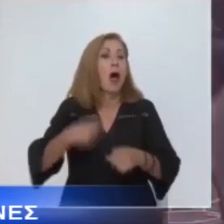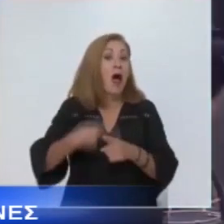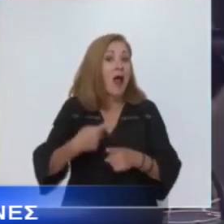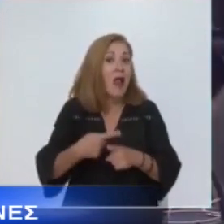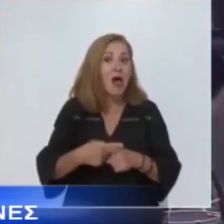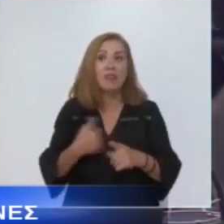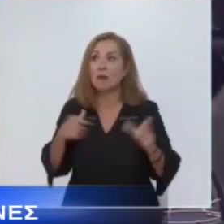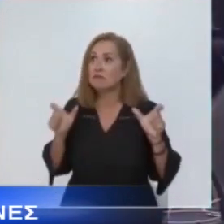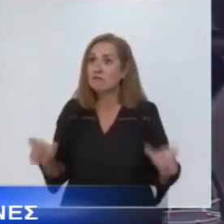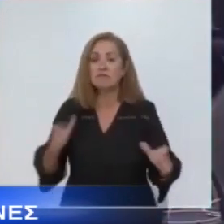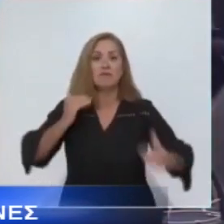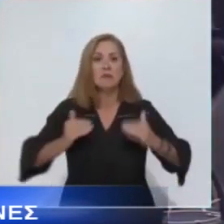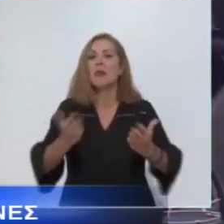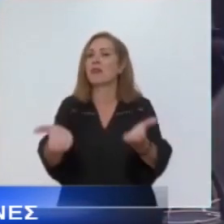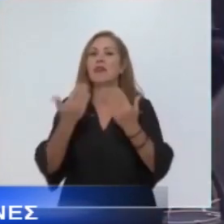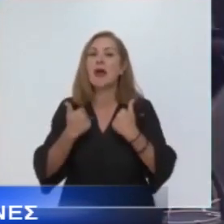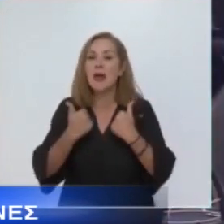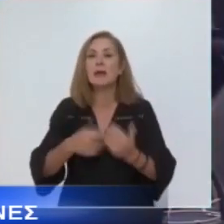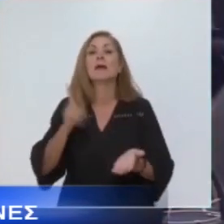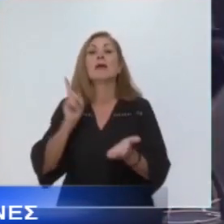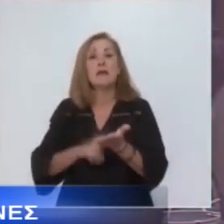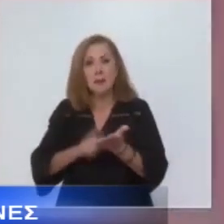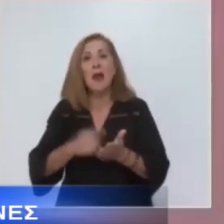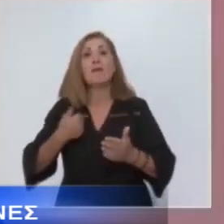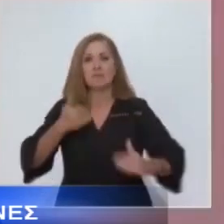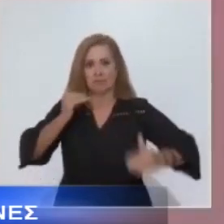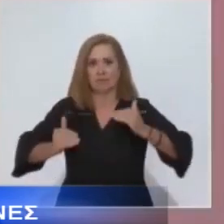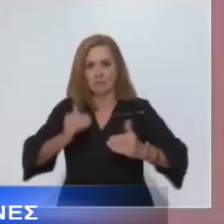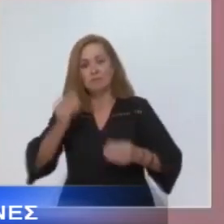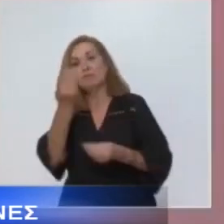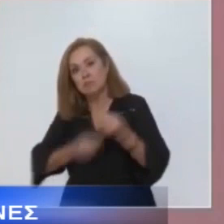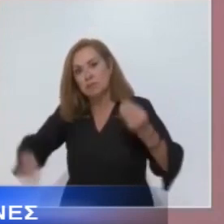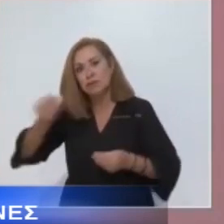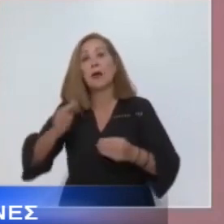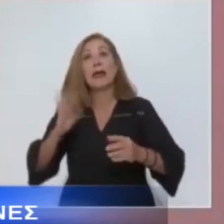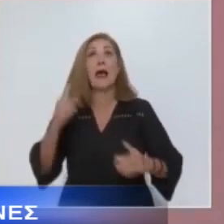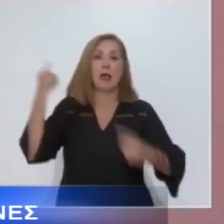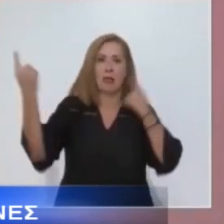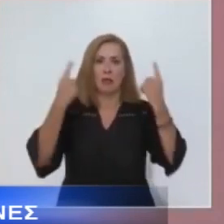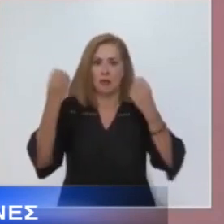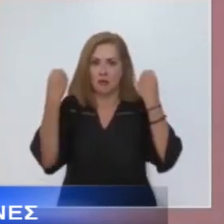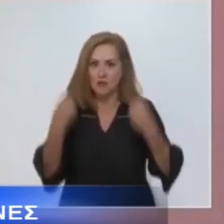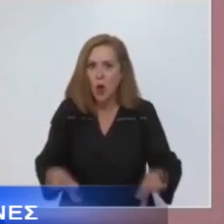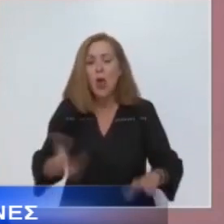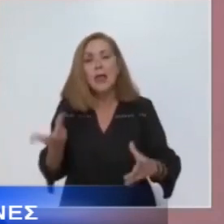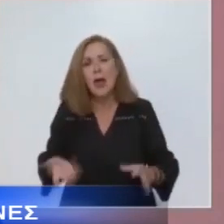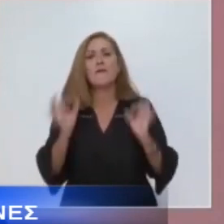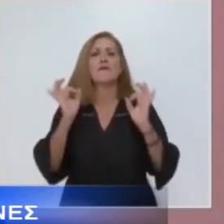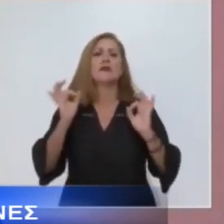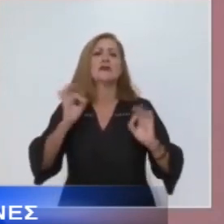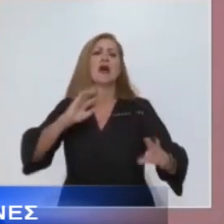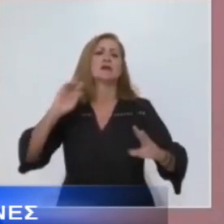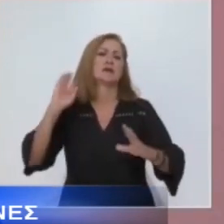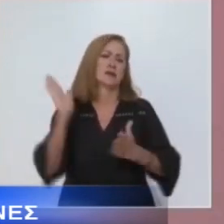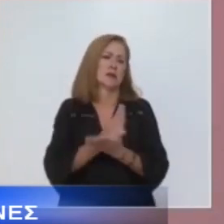δεν είναι θωρακισμένη και οφείλει να αναβαθμίσει την ανθεκτικότητά της και απέναντι στην κλιματική κρίση και απέναντι στις φυσικές καταστροφές. Κάτι που